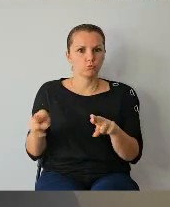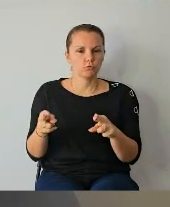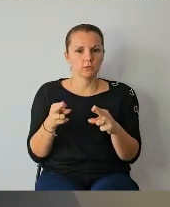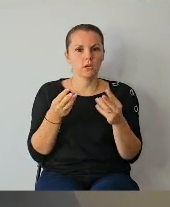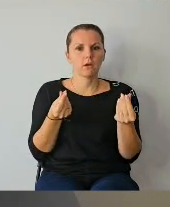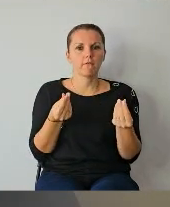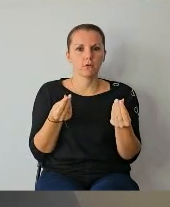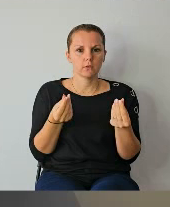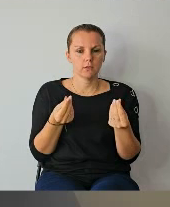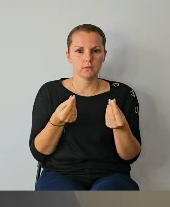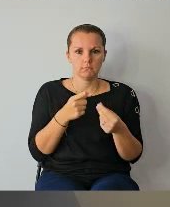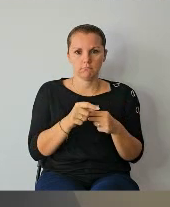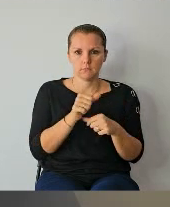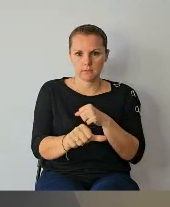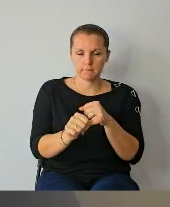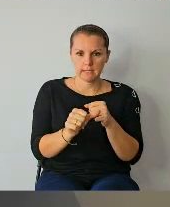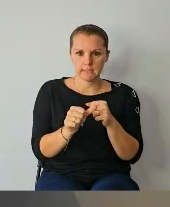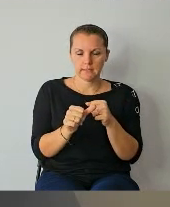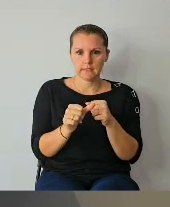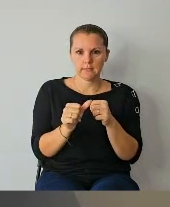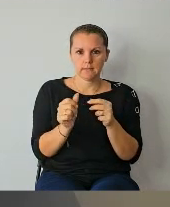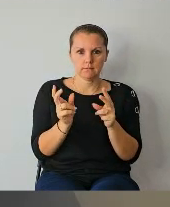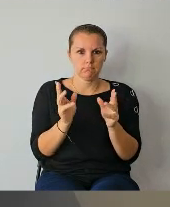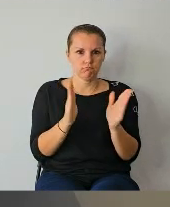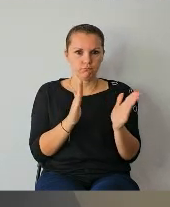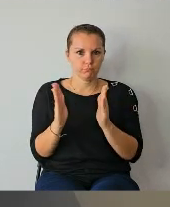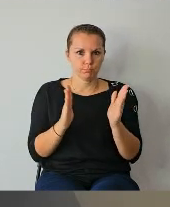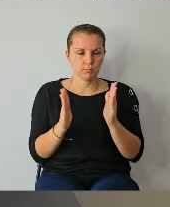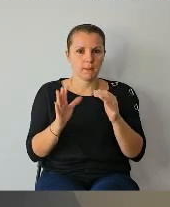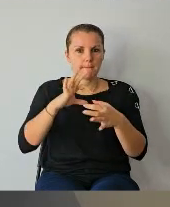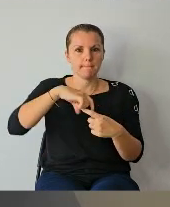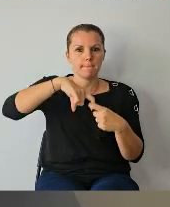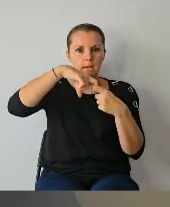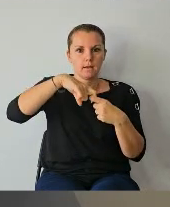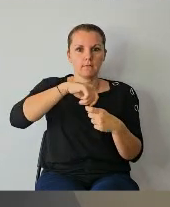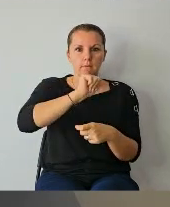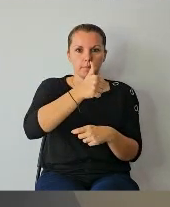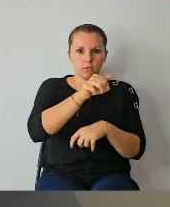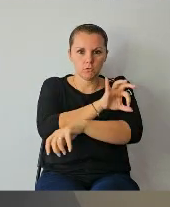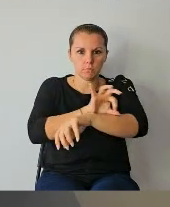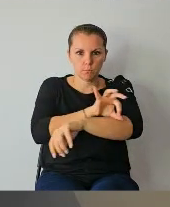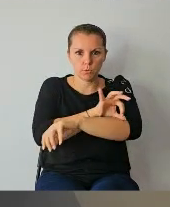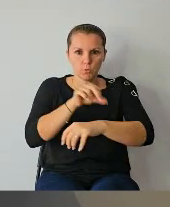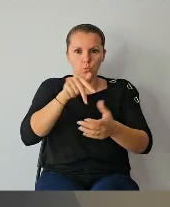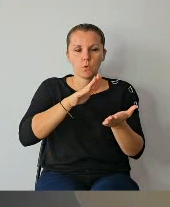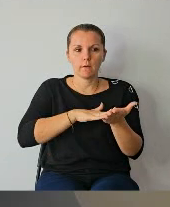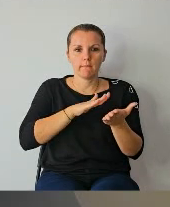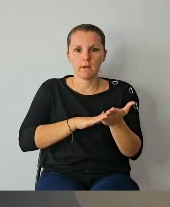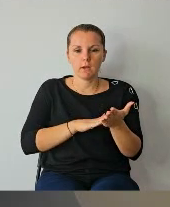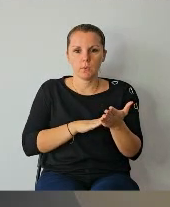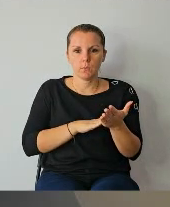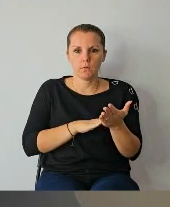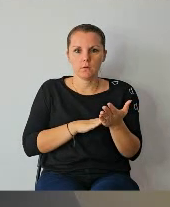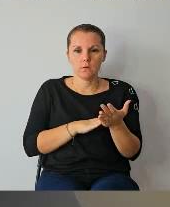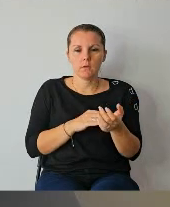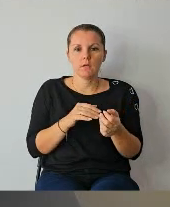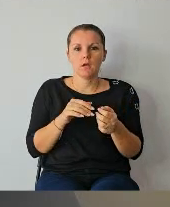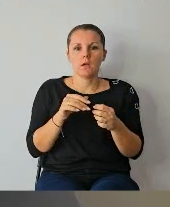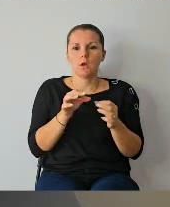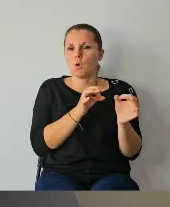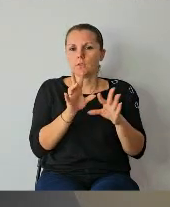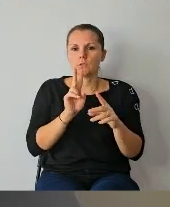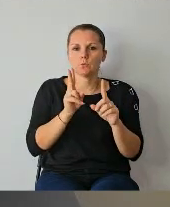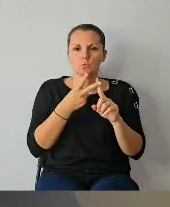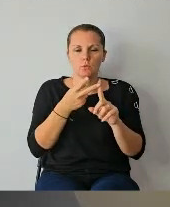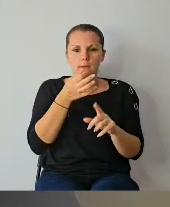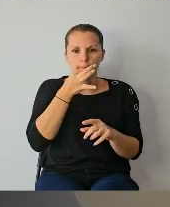No są te widełki tam w paragrafie pierwszym projektu uchwały. I od razu kolejne pytanie